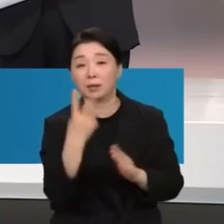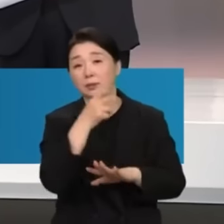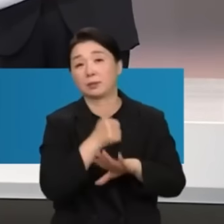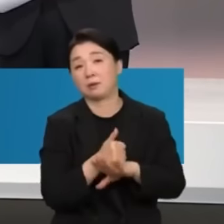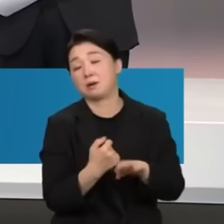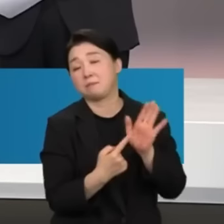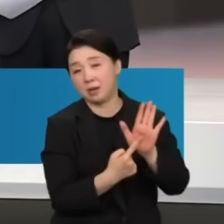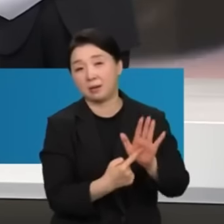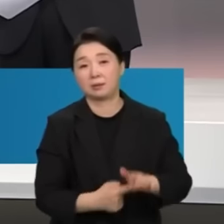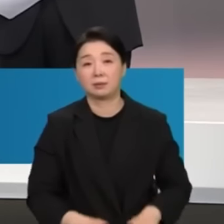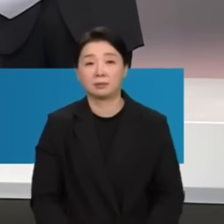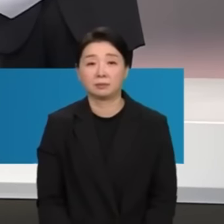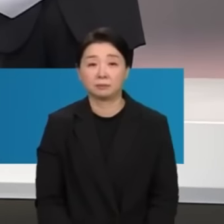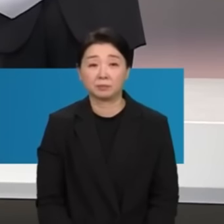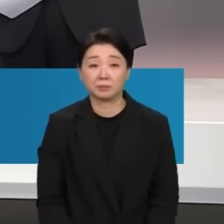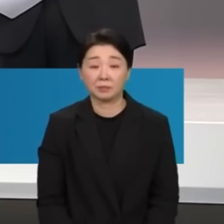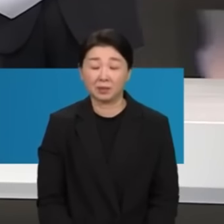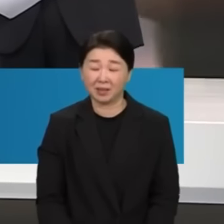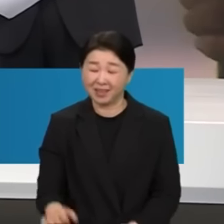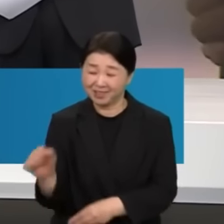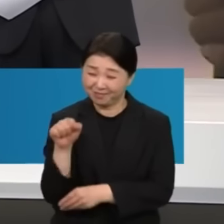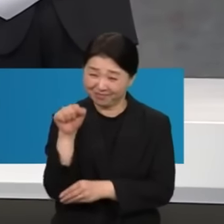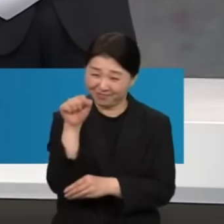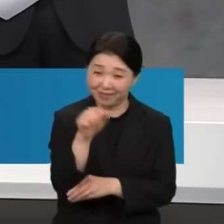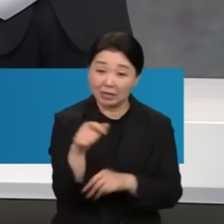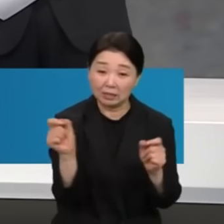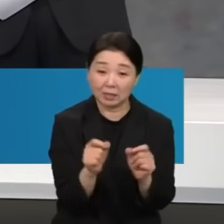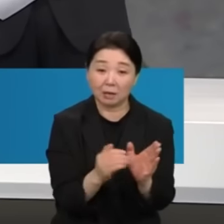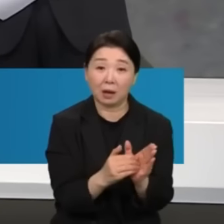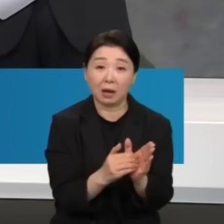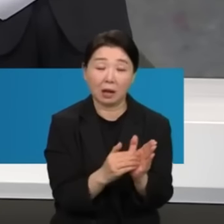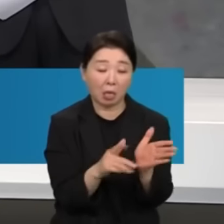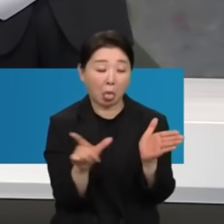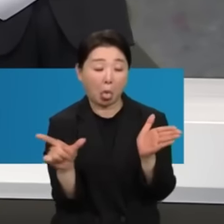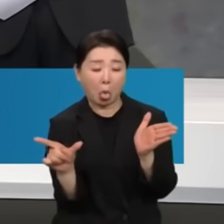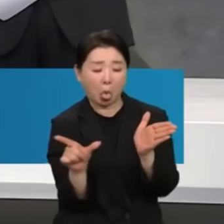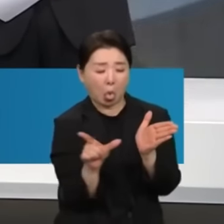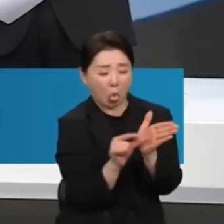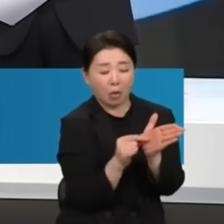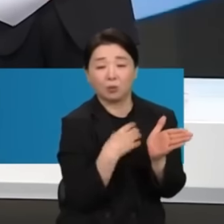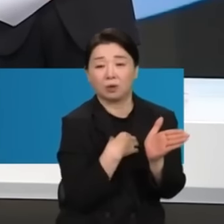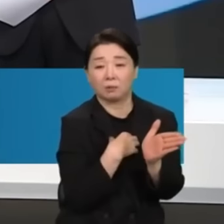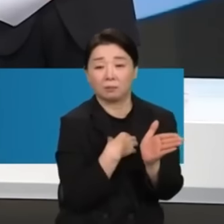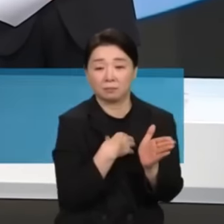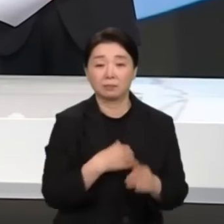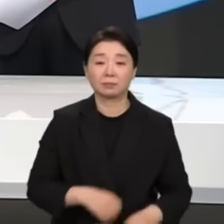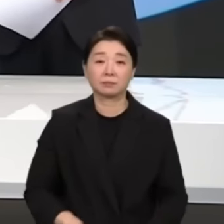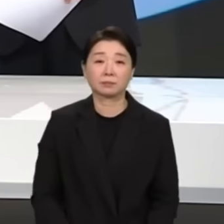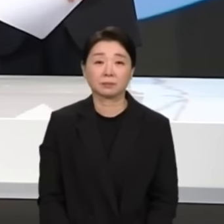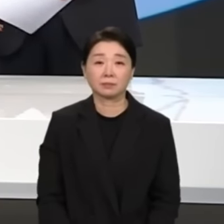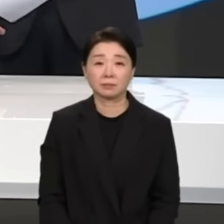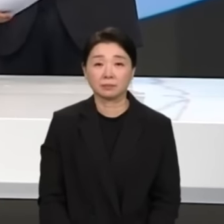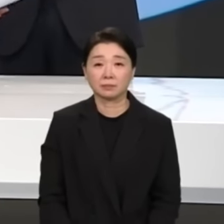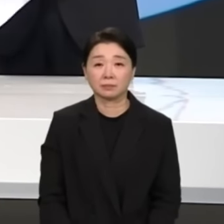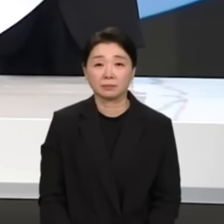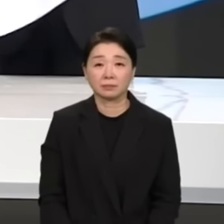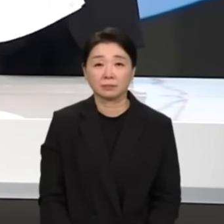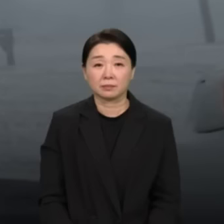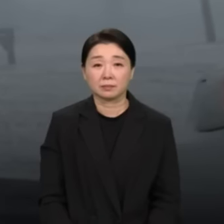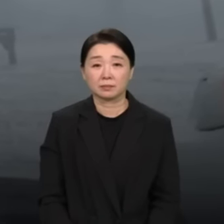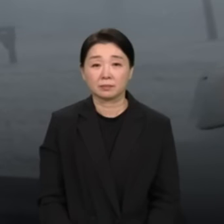결과가 현지에서 나왔습니다. 주행 거리는 짧아지고 배터리 방전 위험도 커진다는 겁니다. 이지혜 기자입니다.